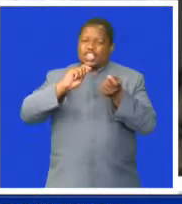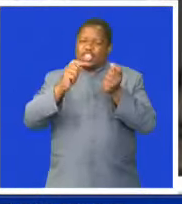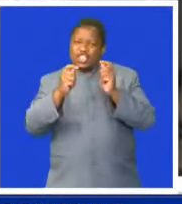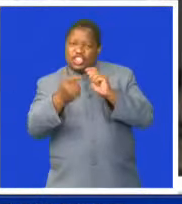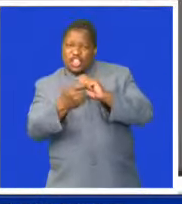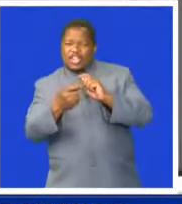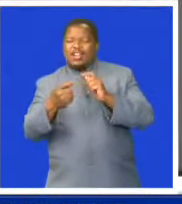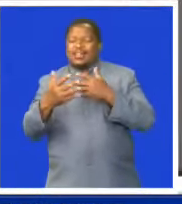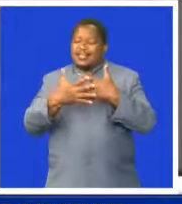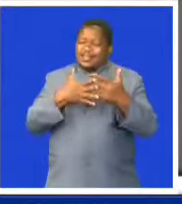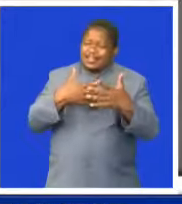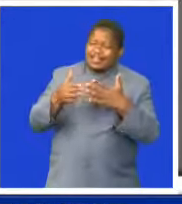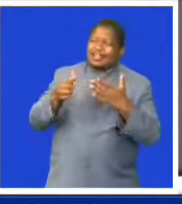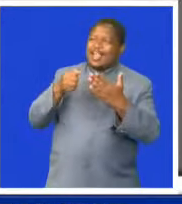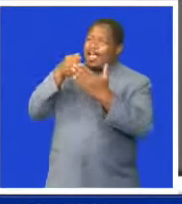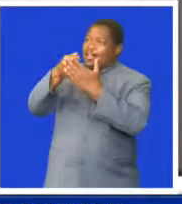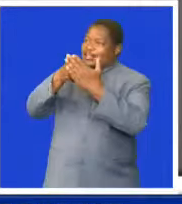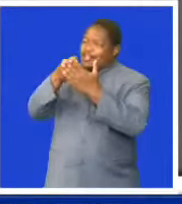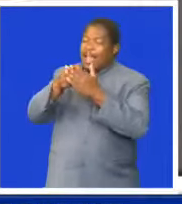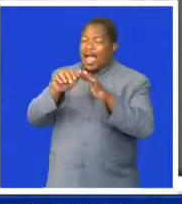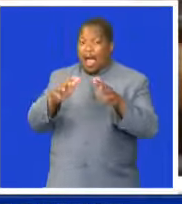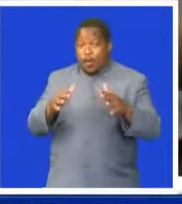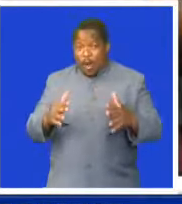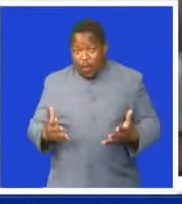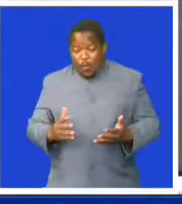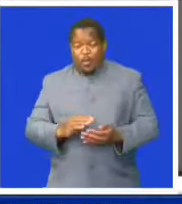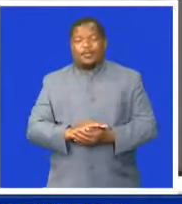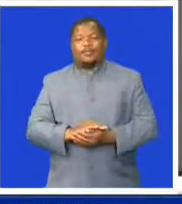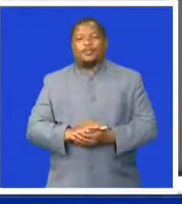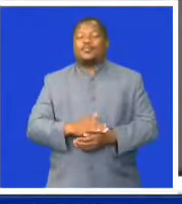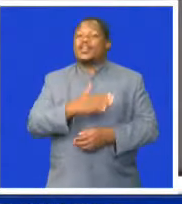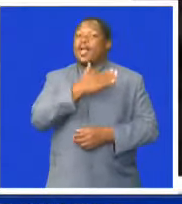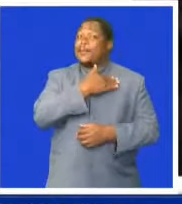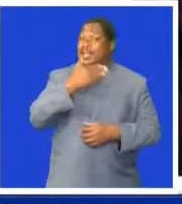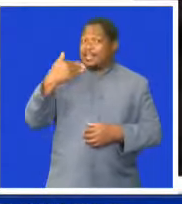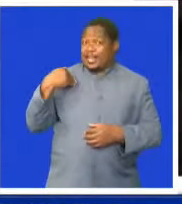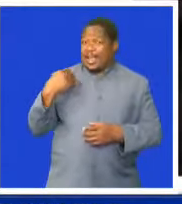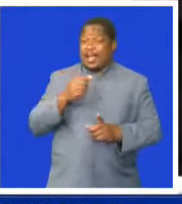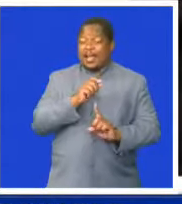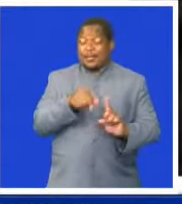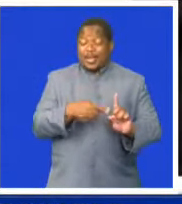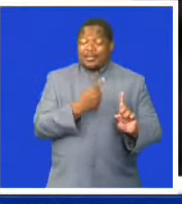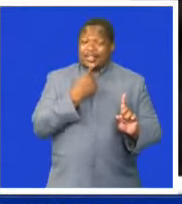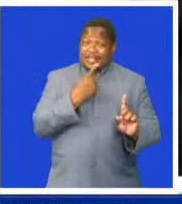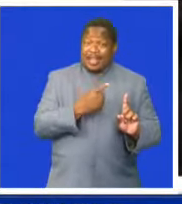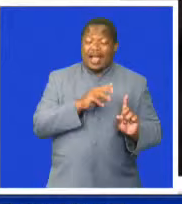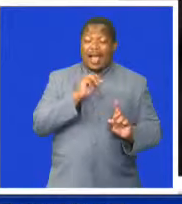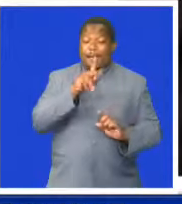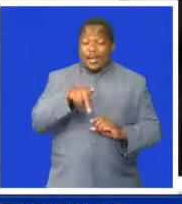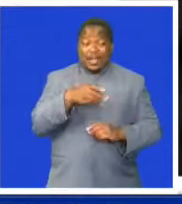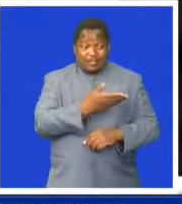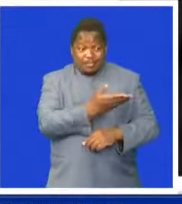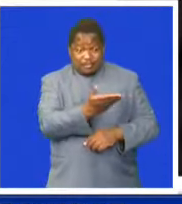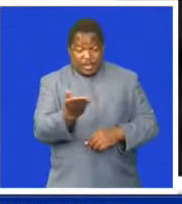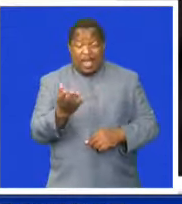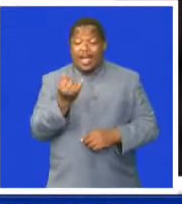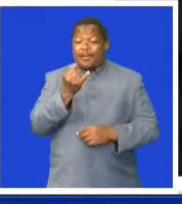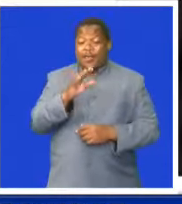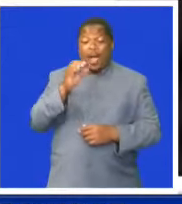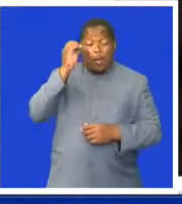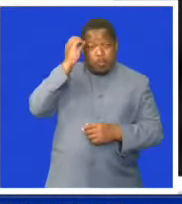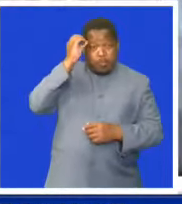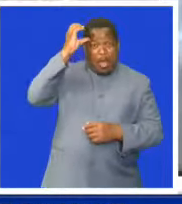bomake labangemalunga ephalamende batawukhona ukuba netindlela tokusita live eTindzabeni telitulu uma sebanelwati